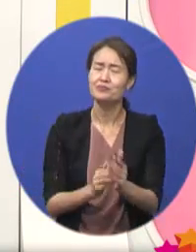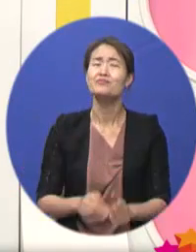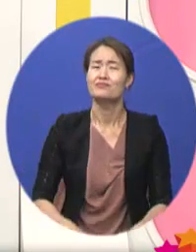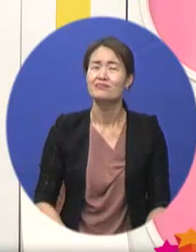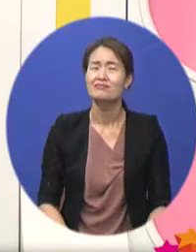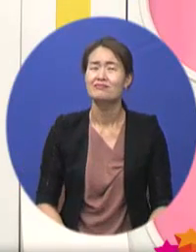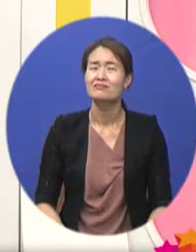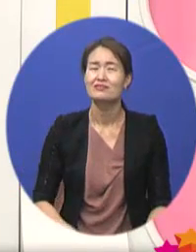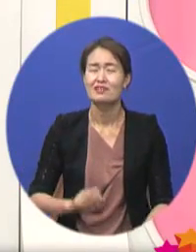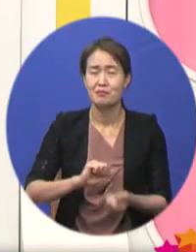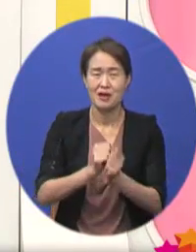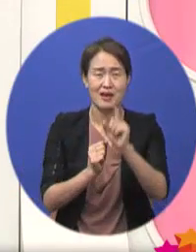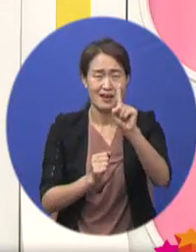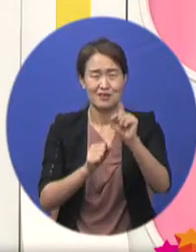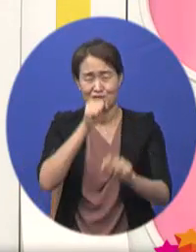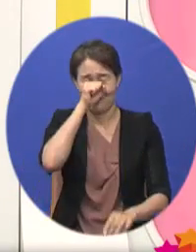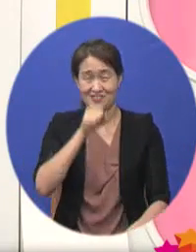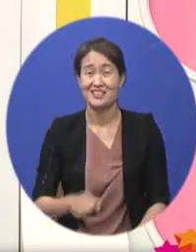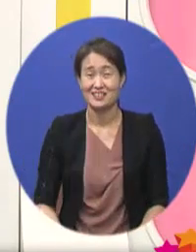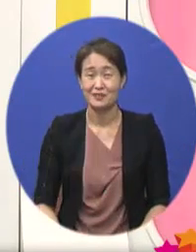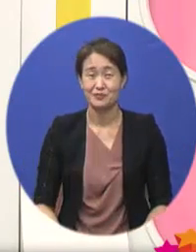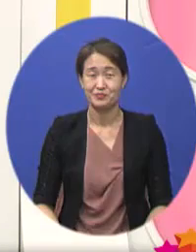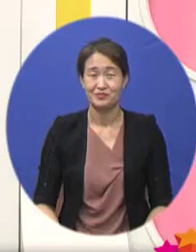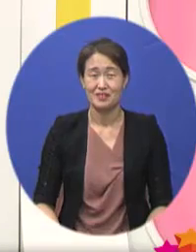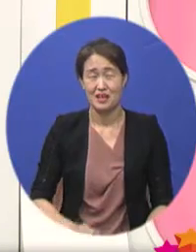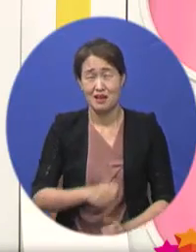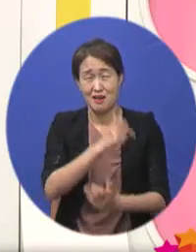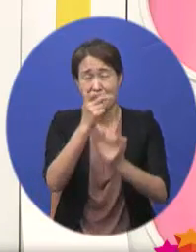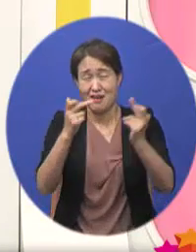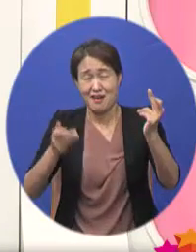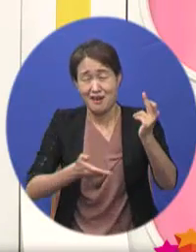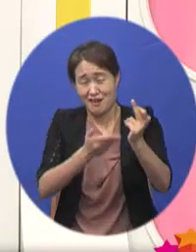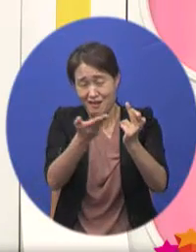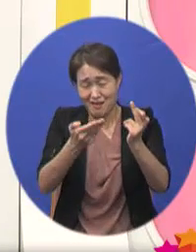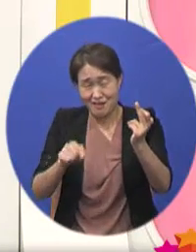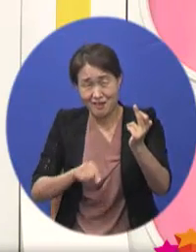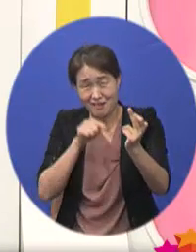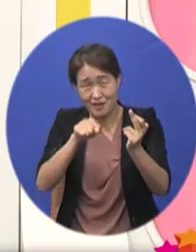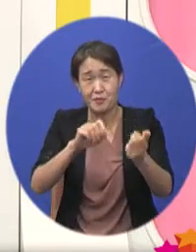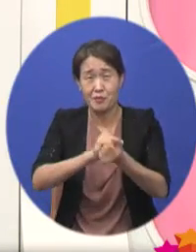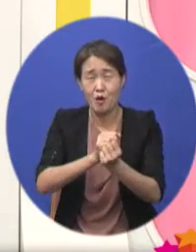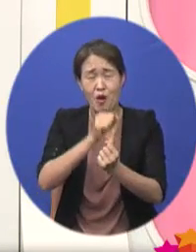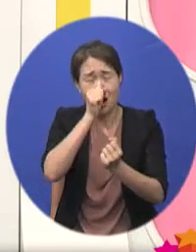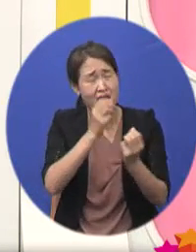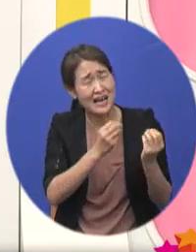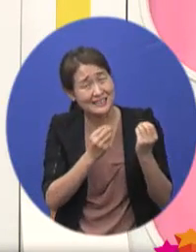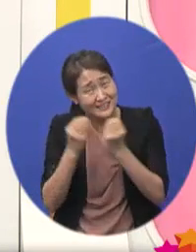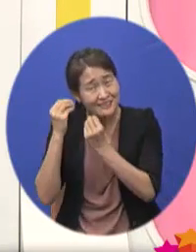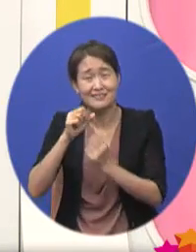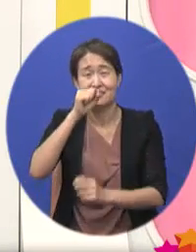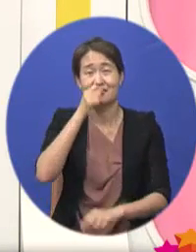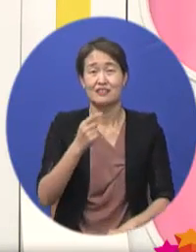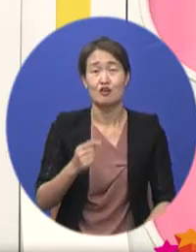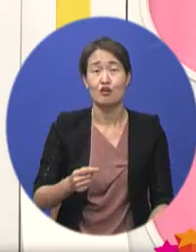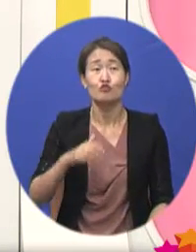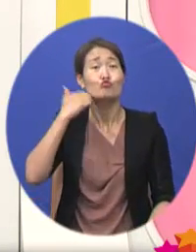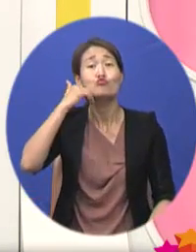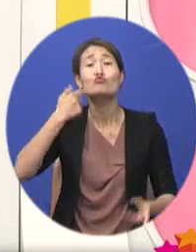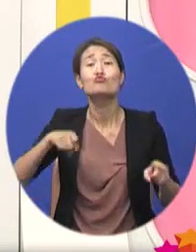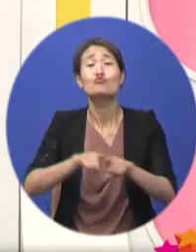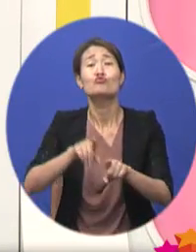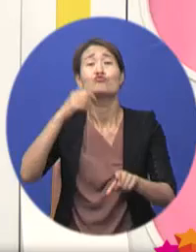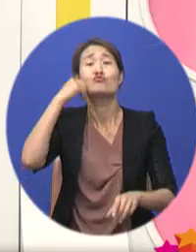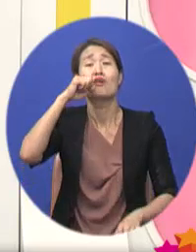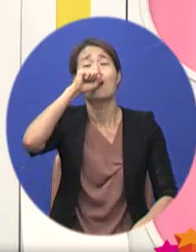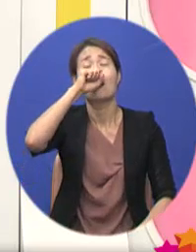예. 막걸리 한 병이 딱 좋아요. 예. 아니, 근데 그렇게 좋은 계곡에 가실 때는 예. 막걸리도 좋고 수박도 좋지만 예. 누구하고 같이 가야